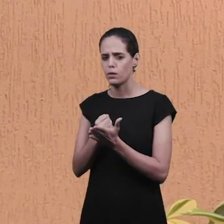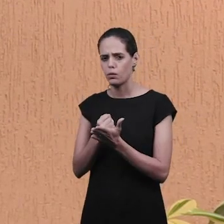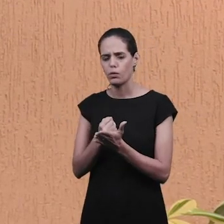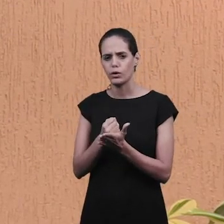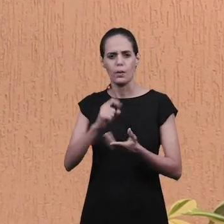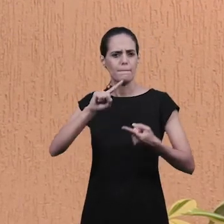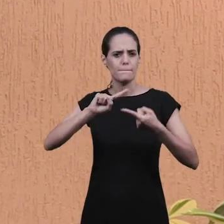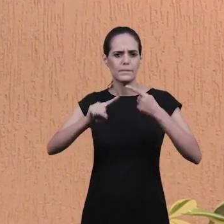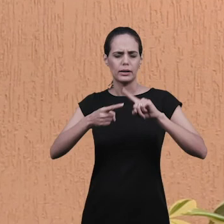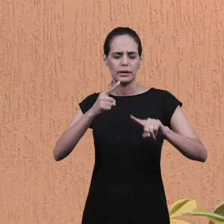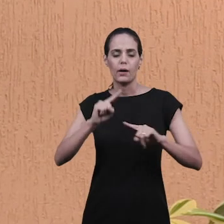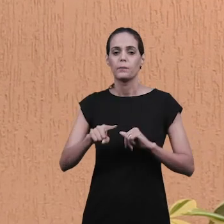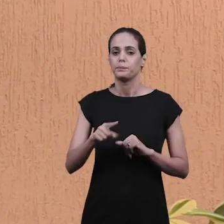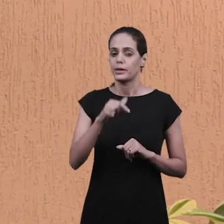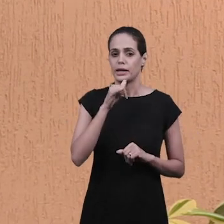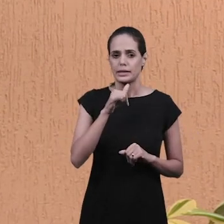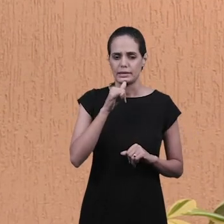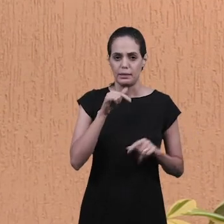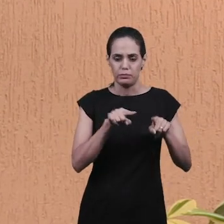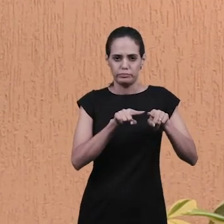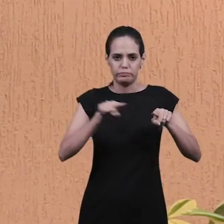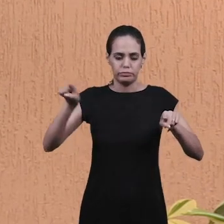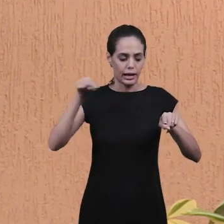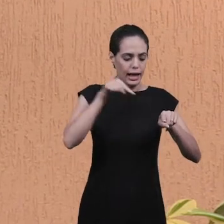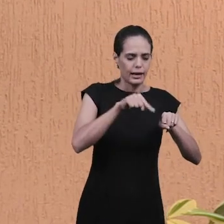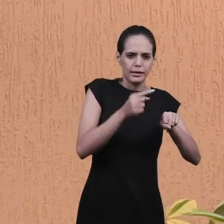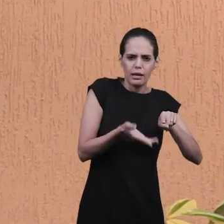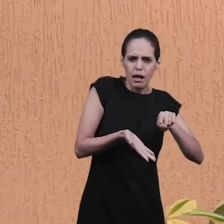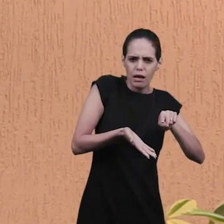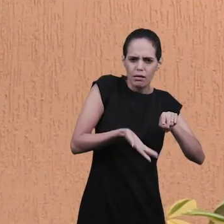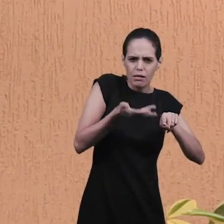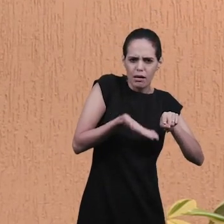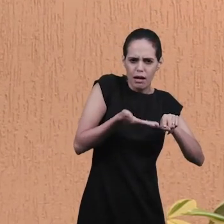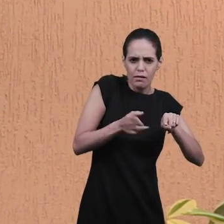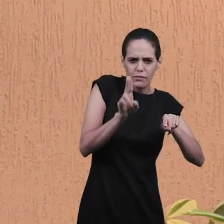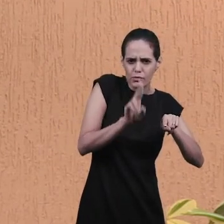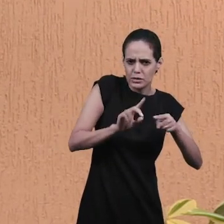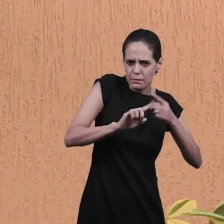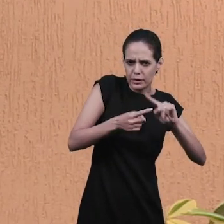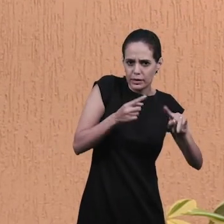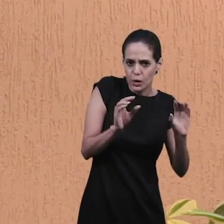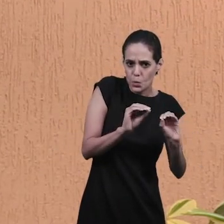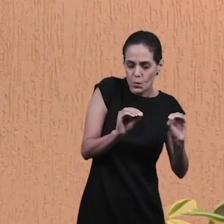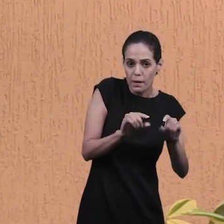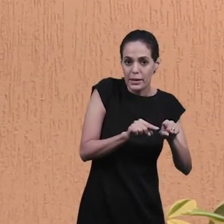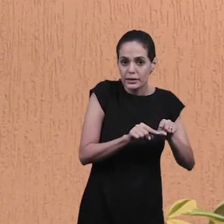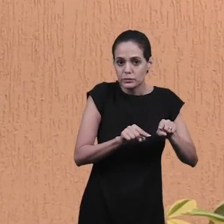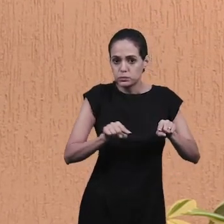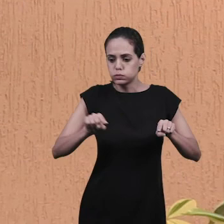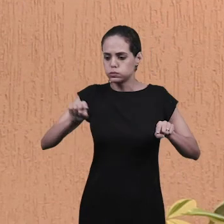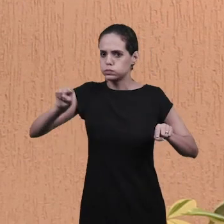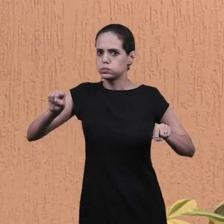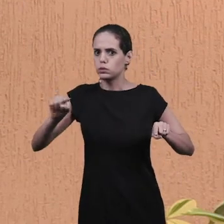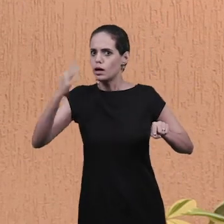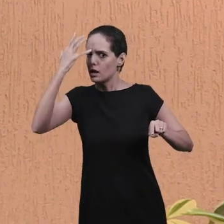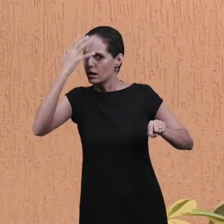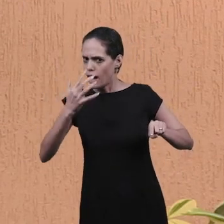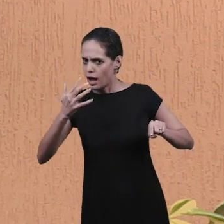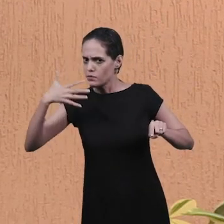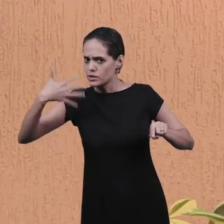d'appui mécanique. Donc, celui qui est léger, probablement, il n'utilise rien. L'autre peut utiliser des